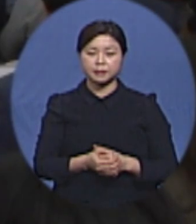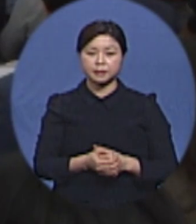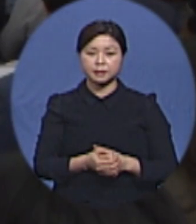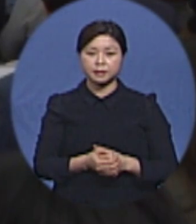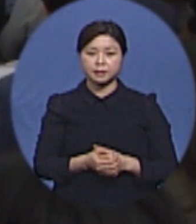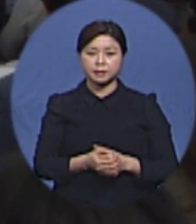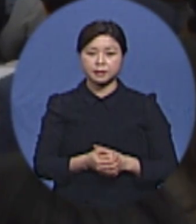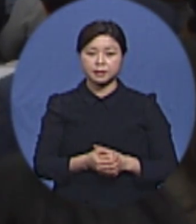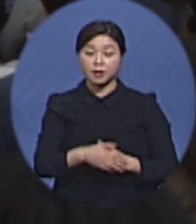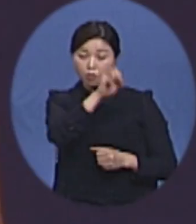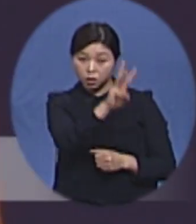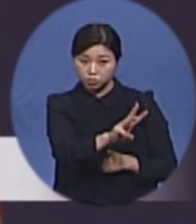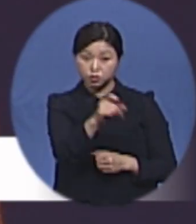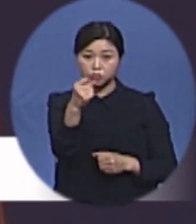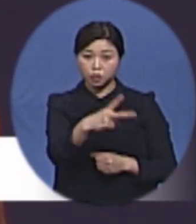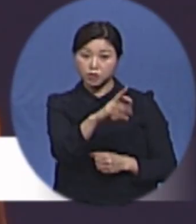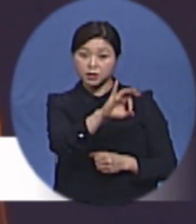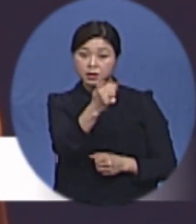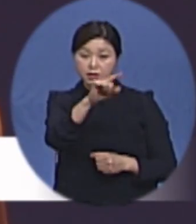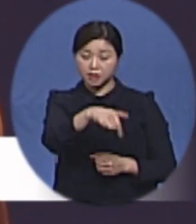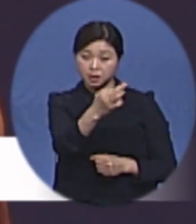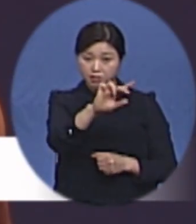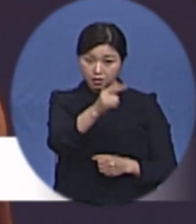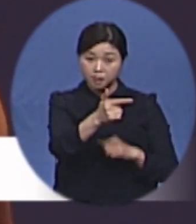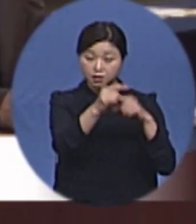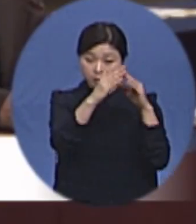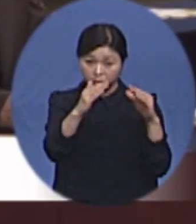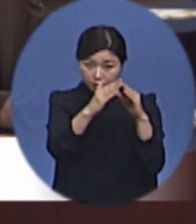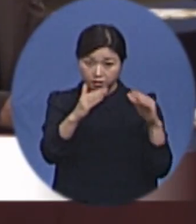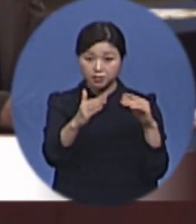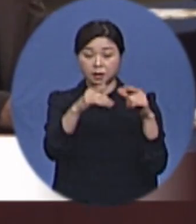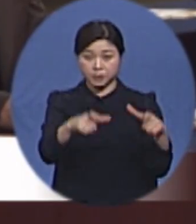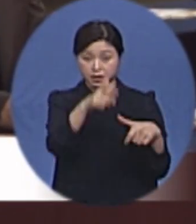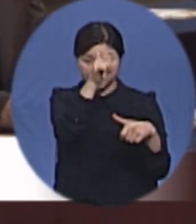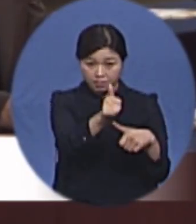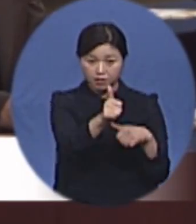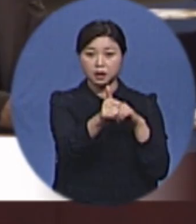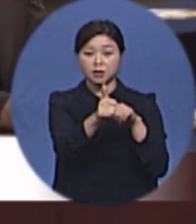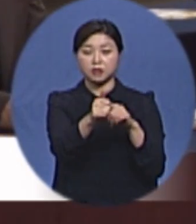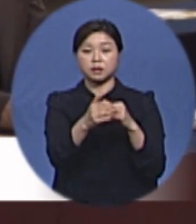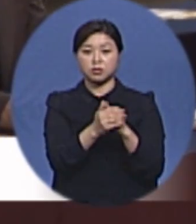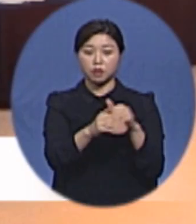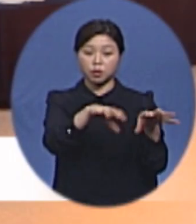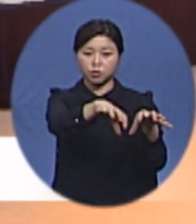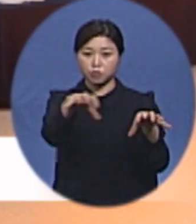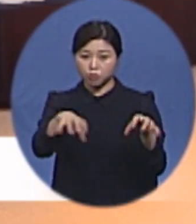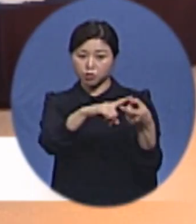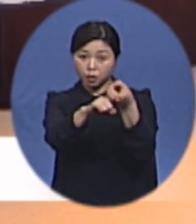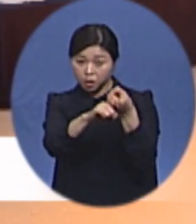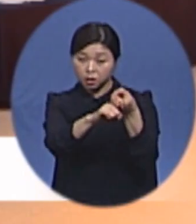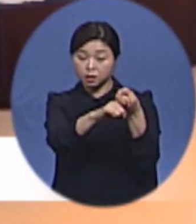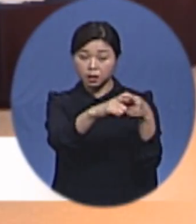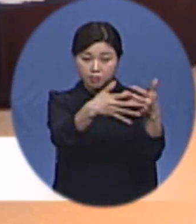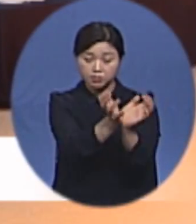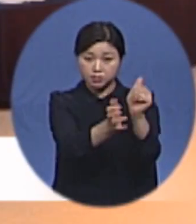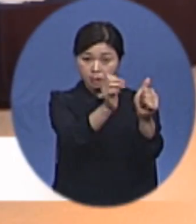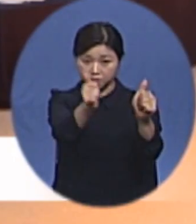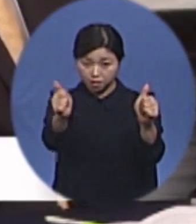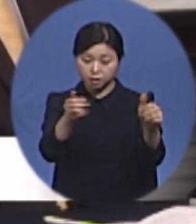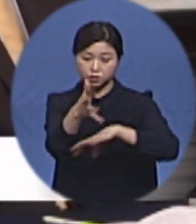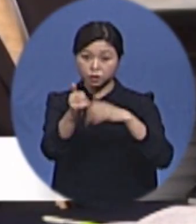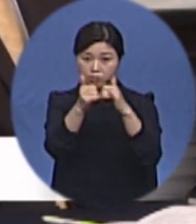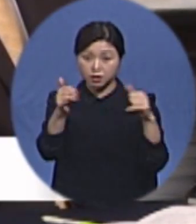윤정현 광주시장, 이낙연 전남지사와 송화진 전북지사가 관광 관련 유관기관 단체장과 전문가 등 300여